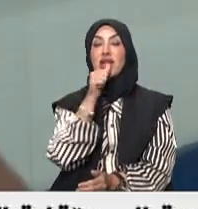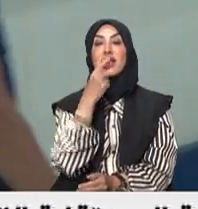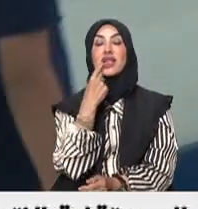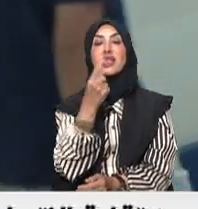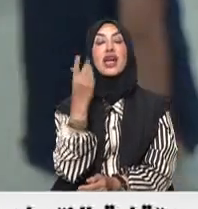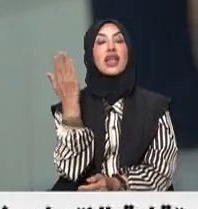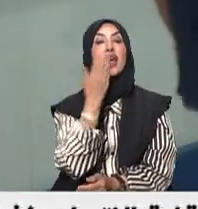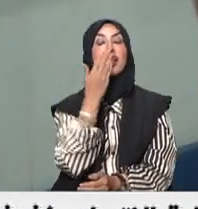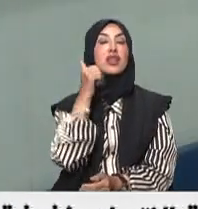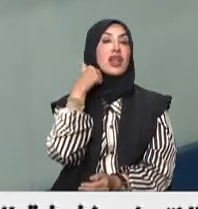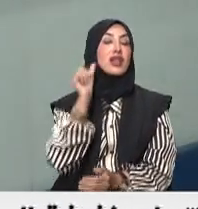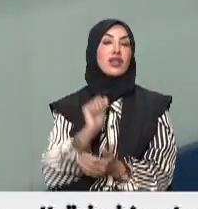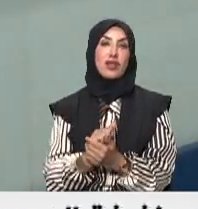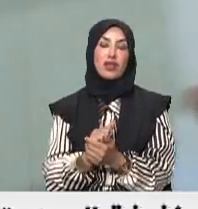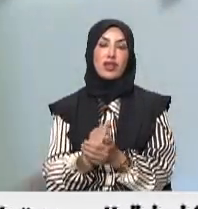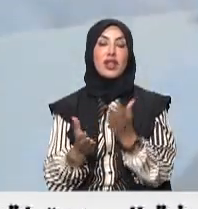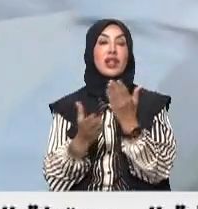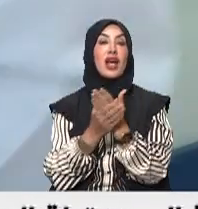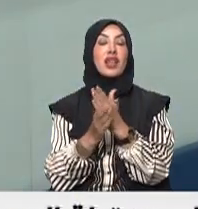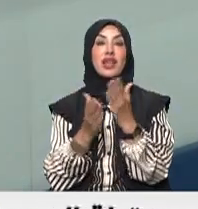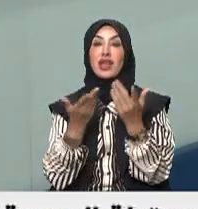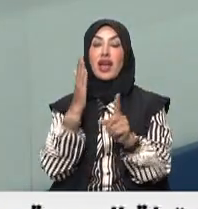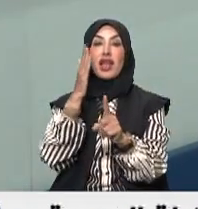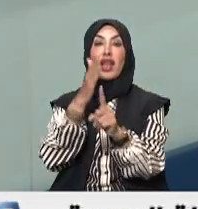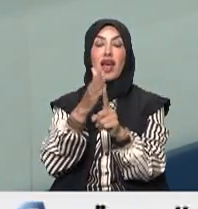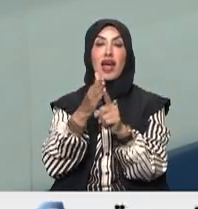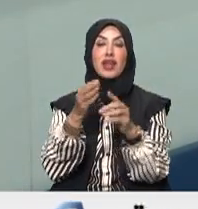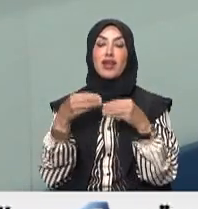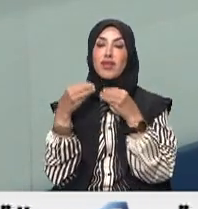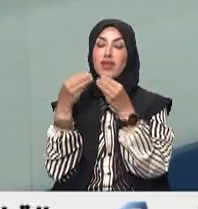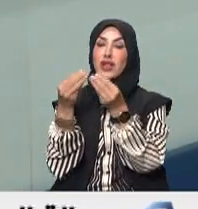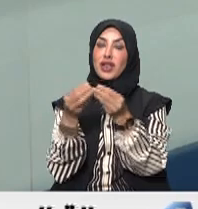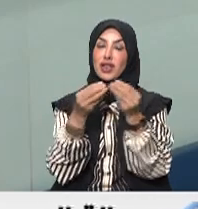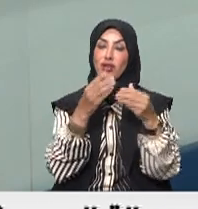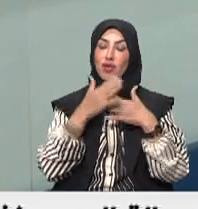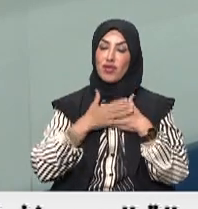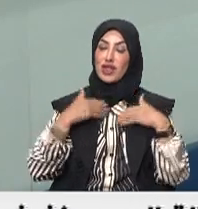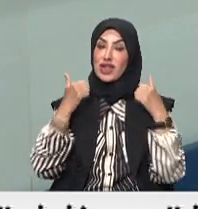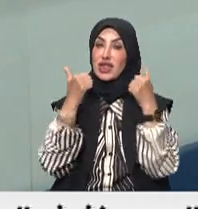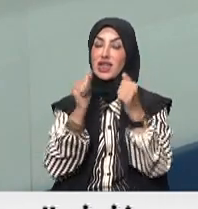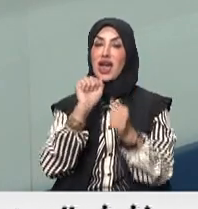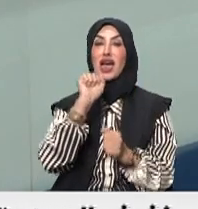الجديد، وذلك في سبيل توفير بيئة صحية